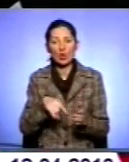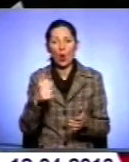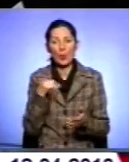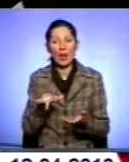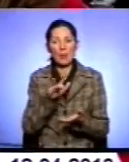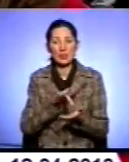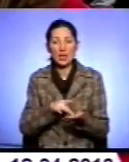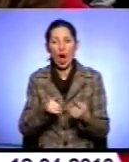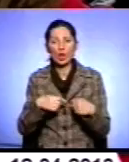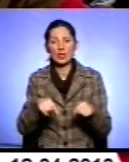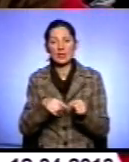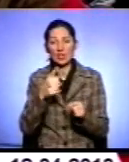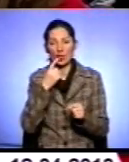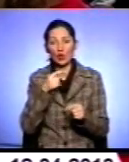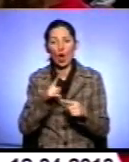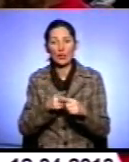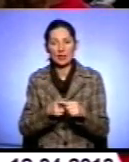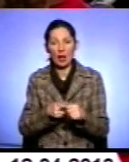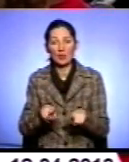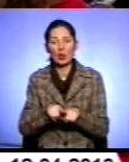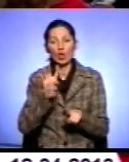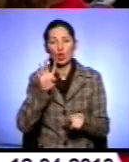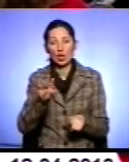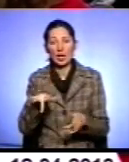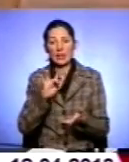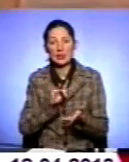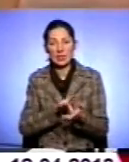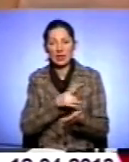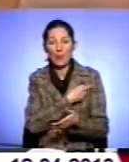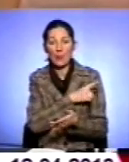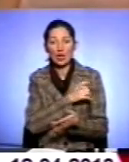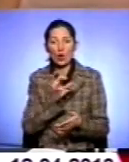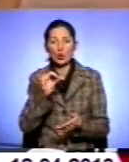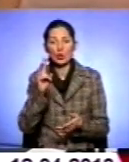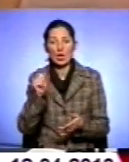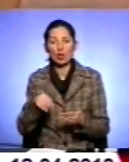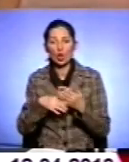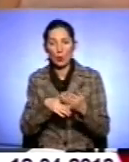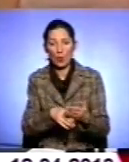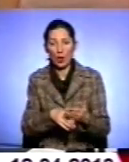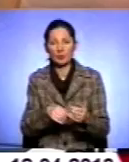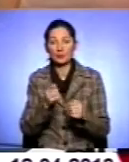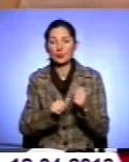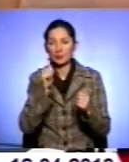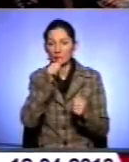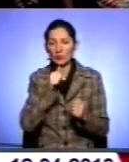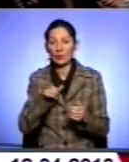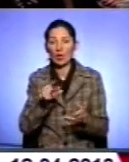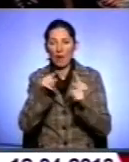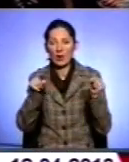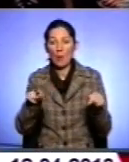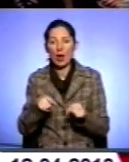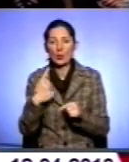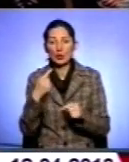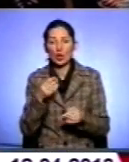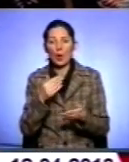організація Червоного Хреста, а також 4 центри медико-соціальної допомоги. Щороку у рамках обласної програми із бюджету